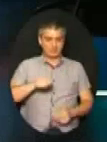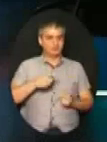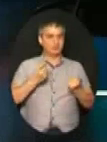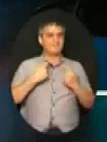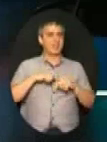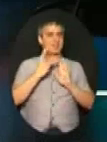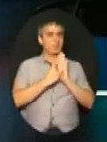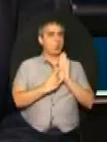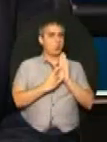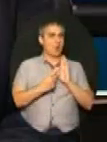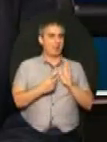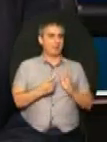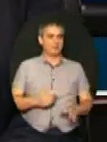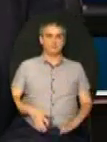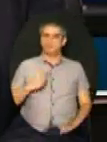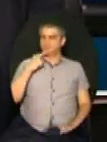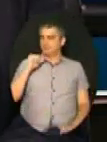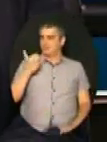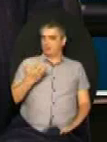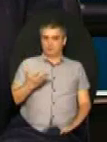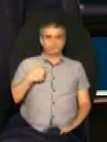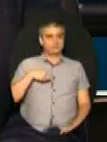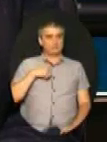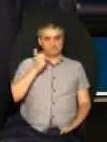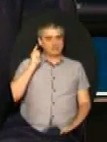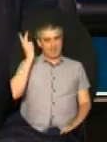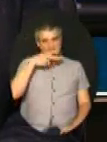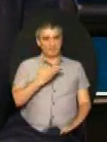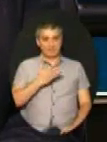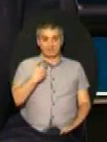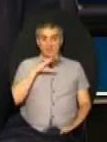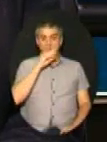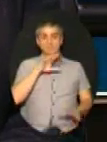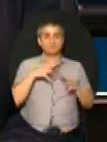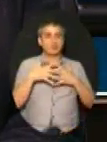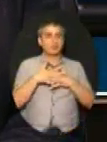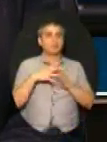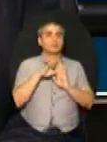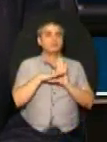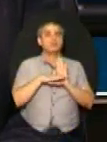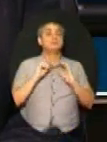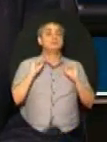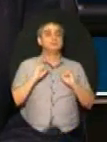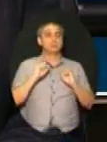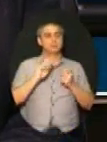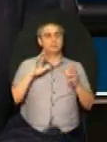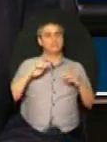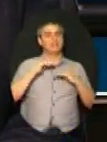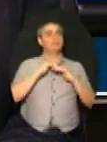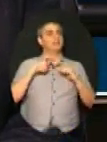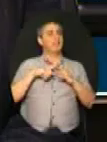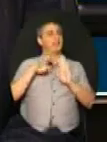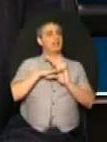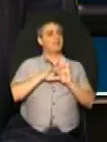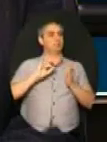כבר? קודם כל, אנחנו קודם כל צריכים להבין שכשאנחנו מדברים על ממשלת אחדות, התנאי הבסיסי והראשון הוא שינוי קווי היסוד.